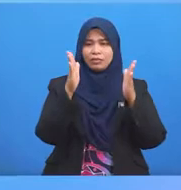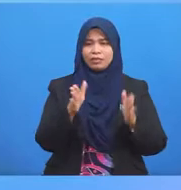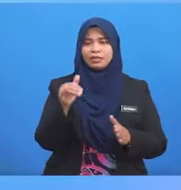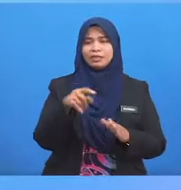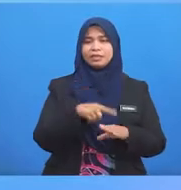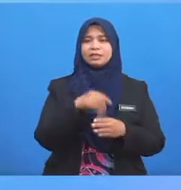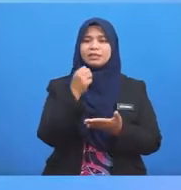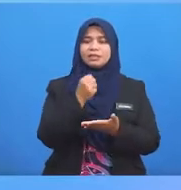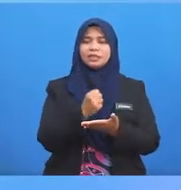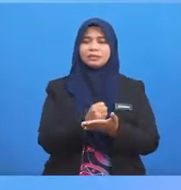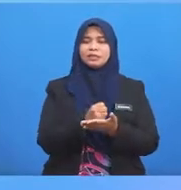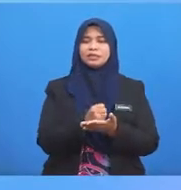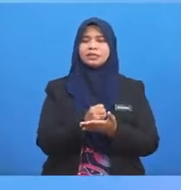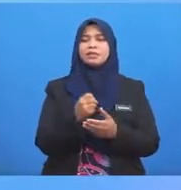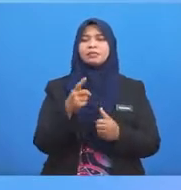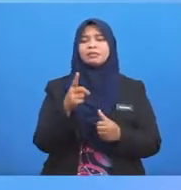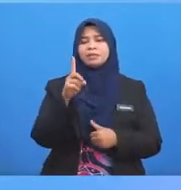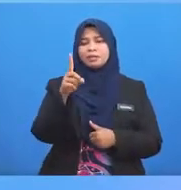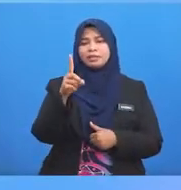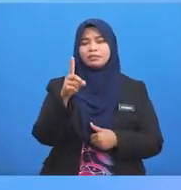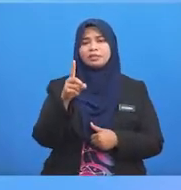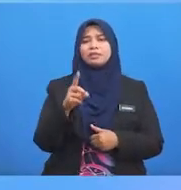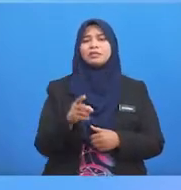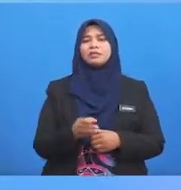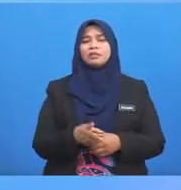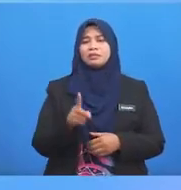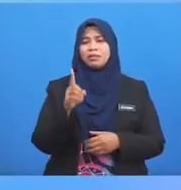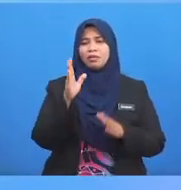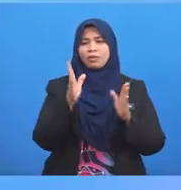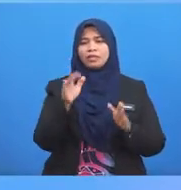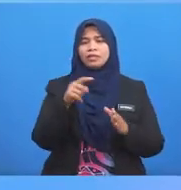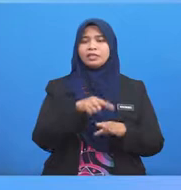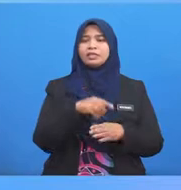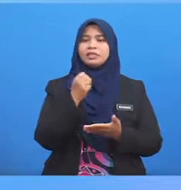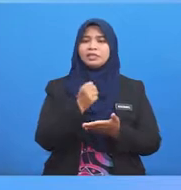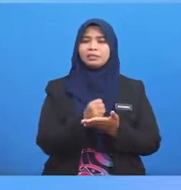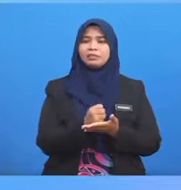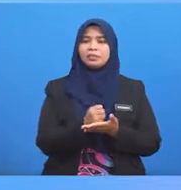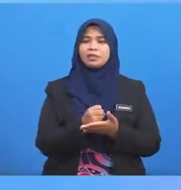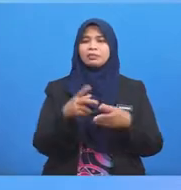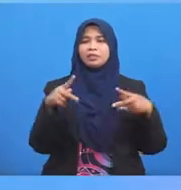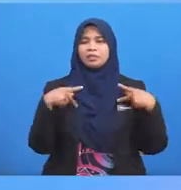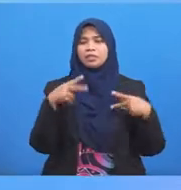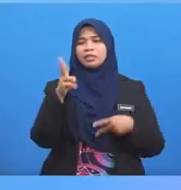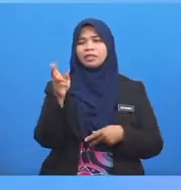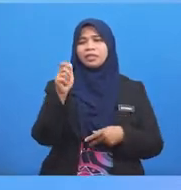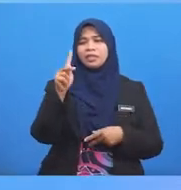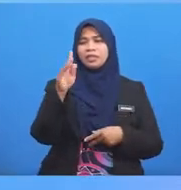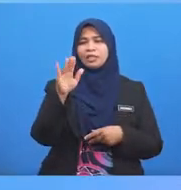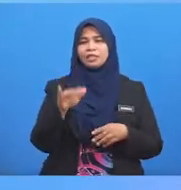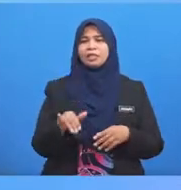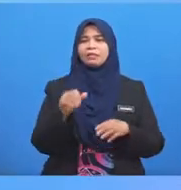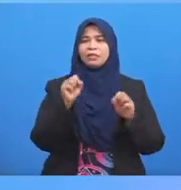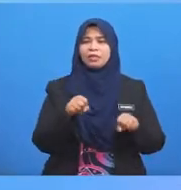ialah, pertama, orang yang dijamin mestilah mempunyai hak yang boleh dijamin seperti